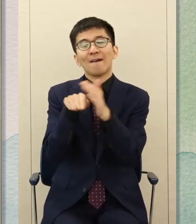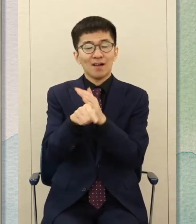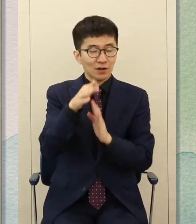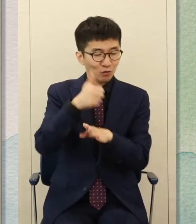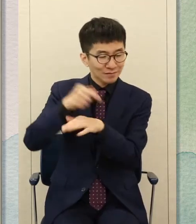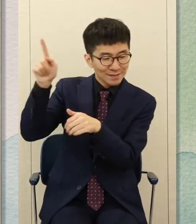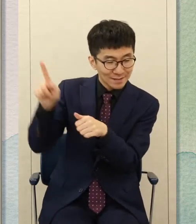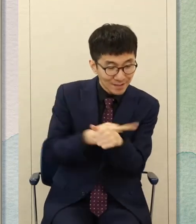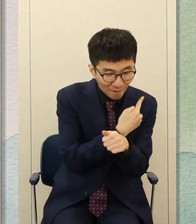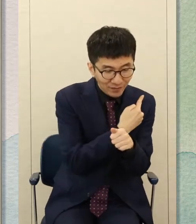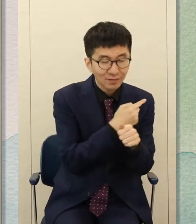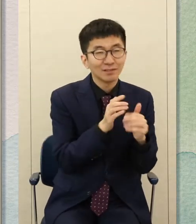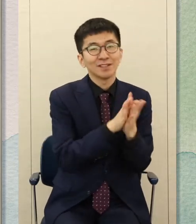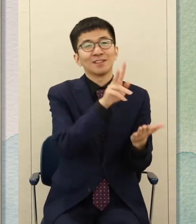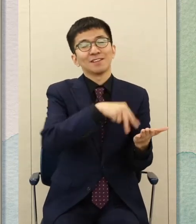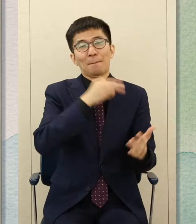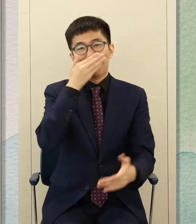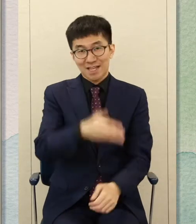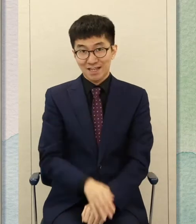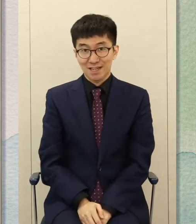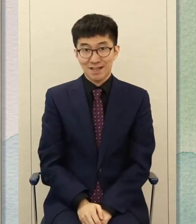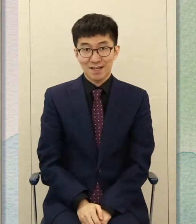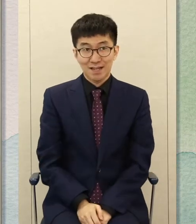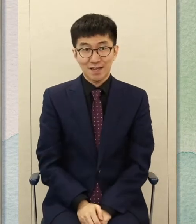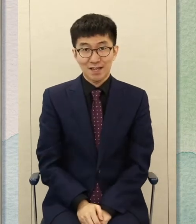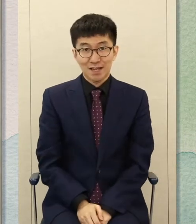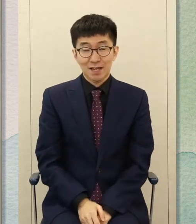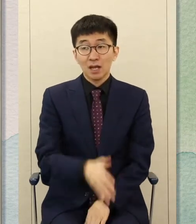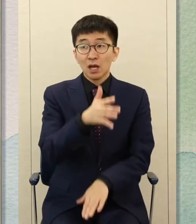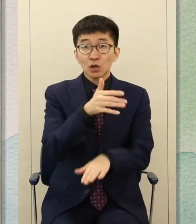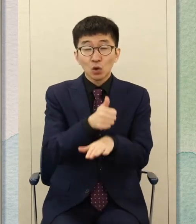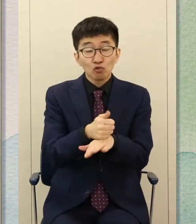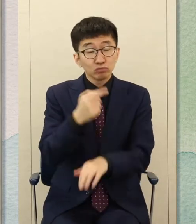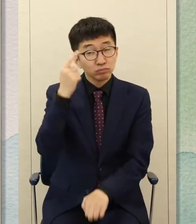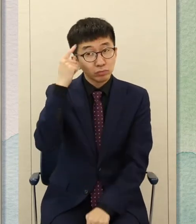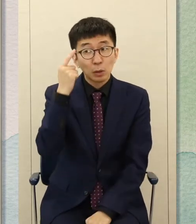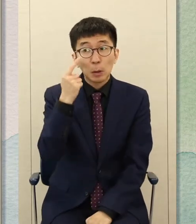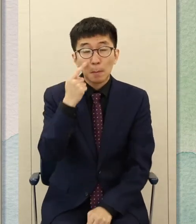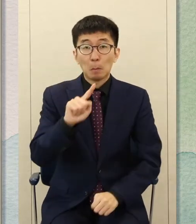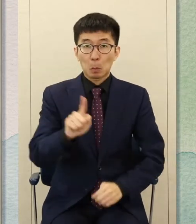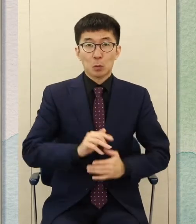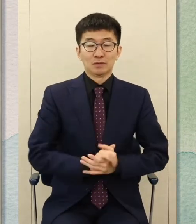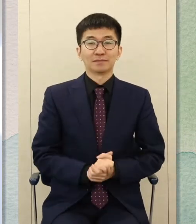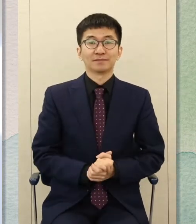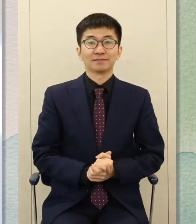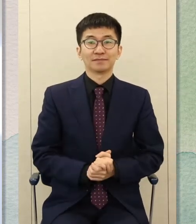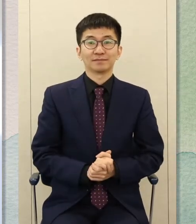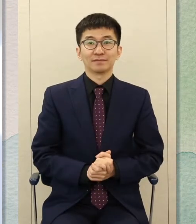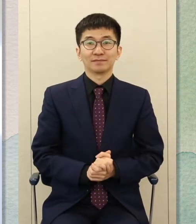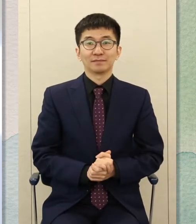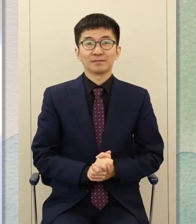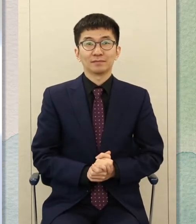계속 이제 저희한테 생기냐면 이런 이슈가 저희한테 생기는데요. 하나는 이런 겁니다. 도서관에서